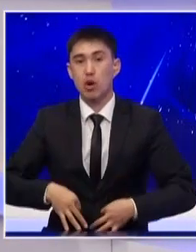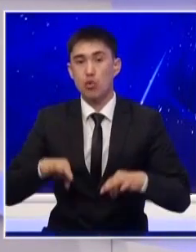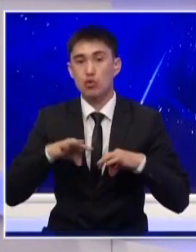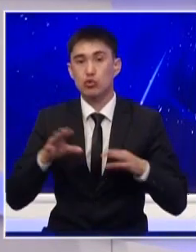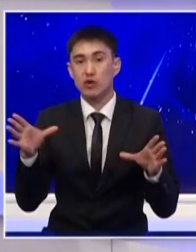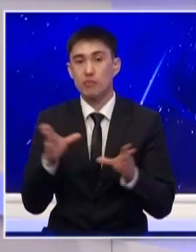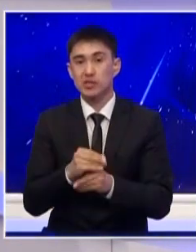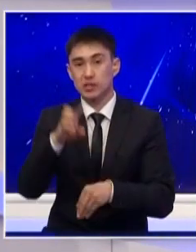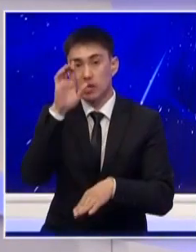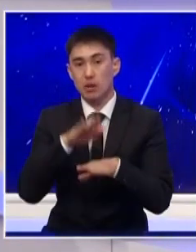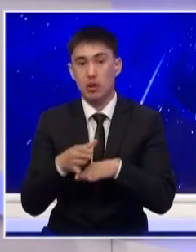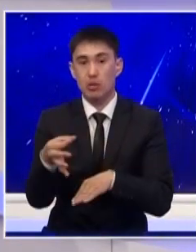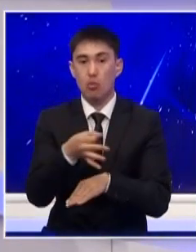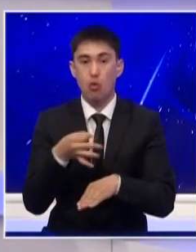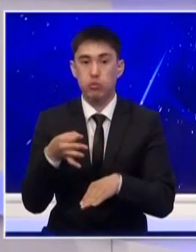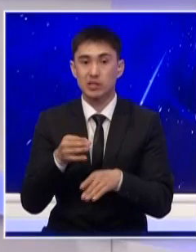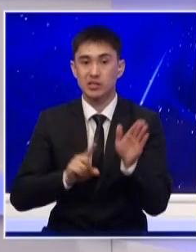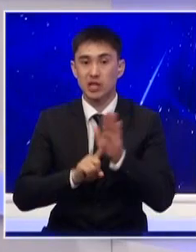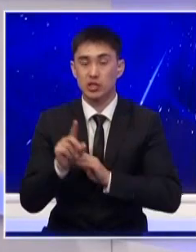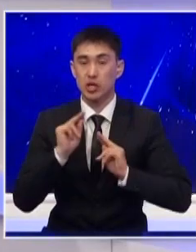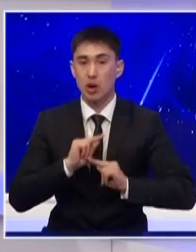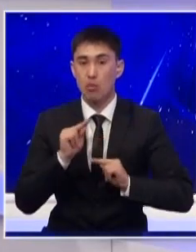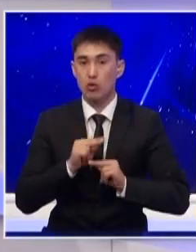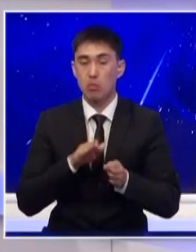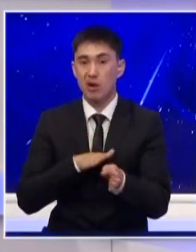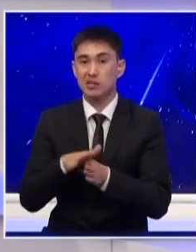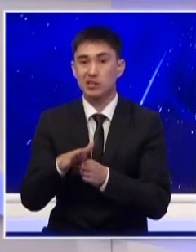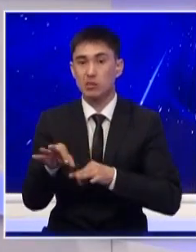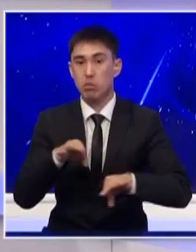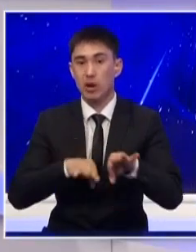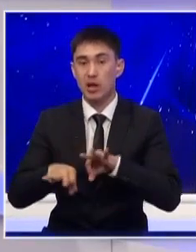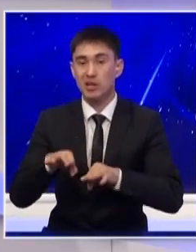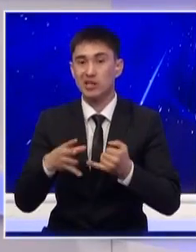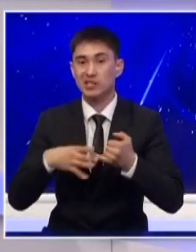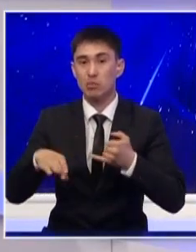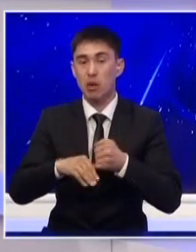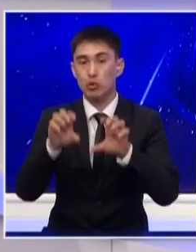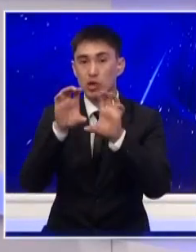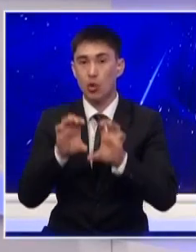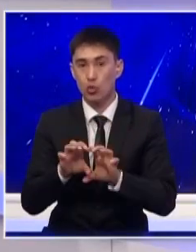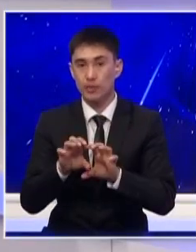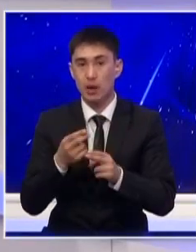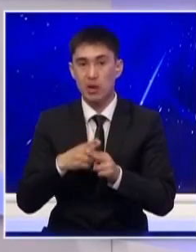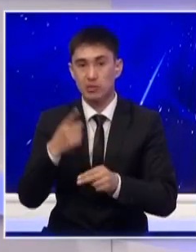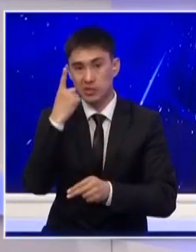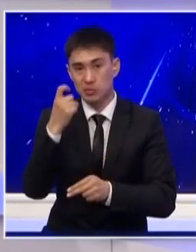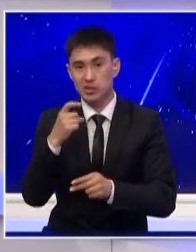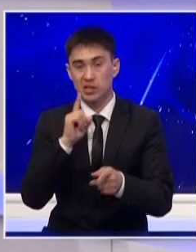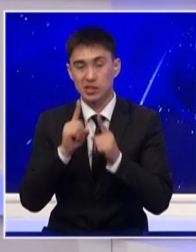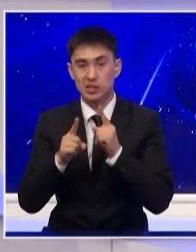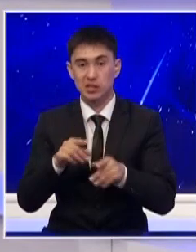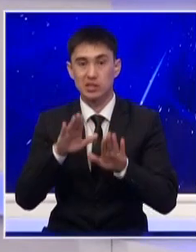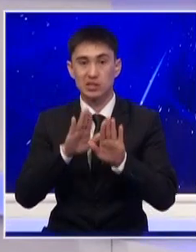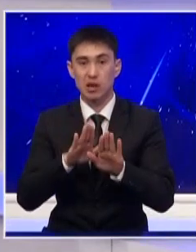прокуратуры совместно с акиматом области начата работа по реализации проекта «Земля по закону». Об этом сообщил на